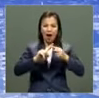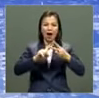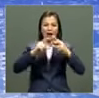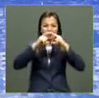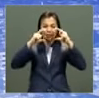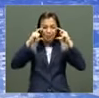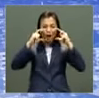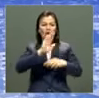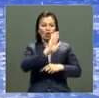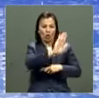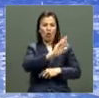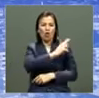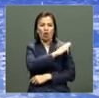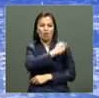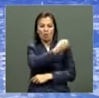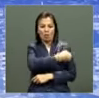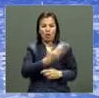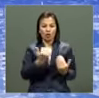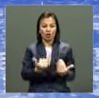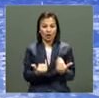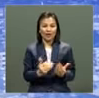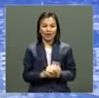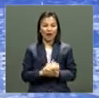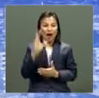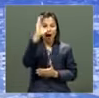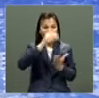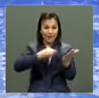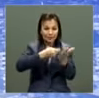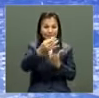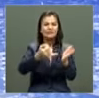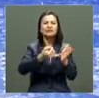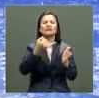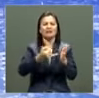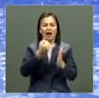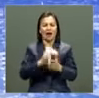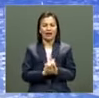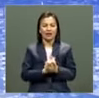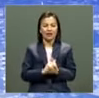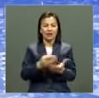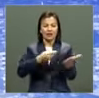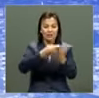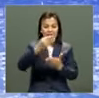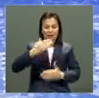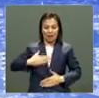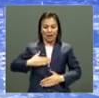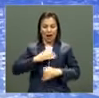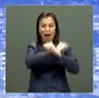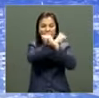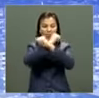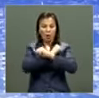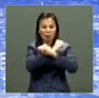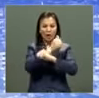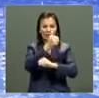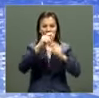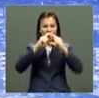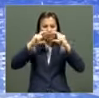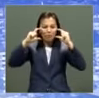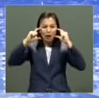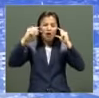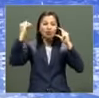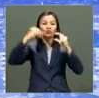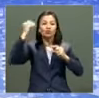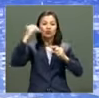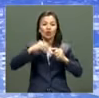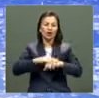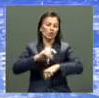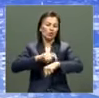างการแพทย์นะครับซึ่งตอนนี้ก็หาได้ง่ายขึ้นนะครับโดยเฉพาะหน้ากากผ้าสามารถป้องกันท่านได้ใส่ไว้ทุกวันทุกช่วงเว